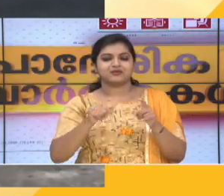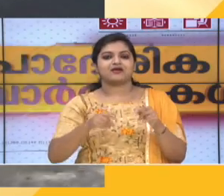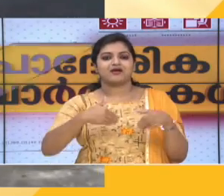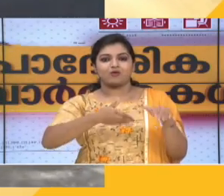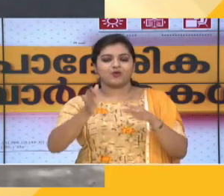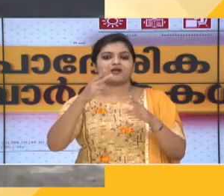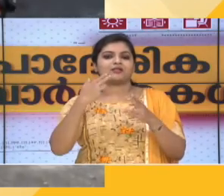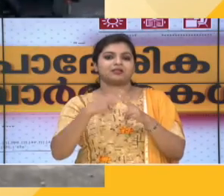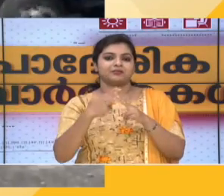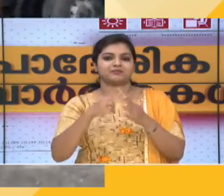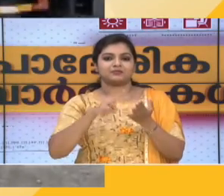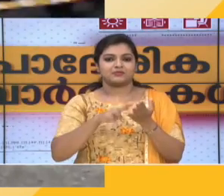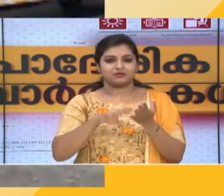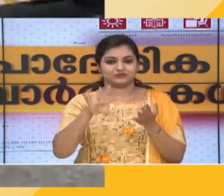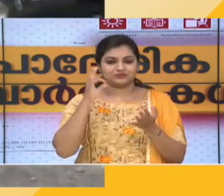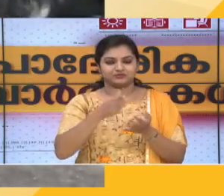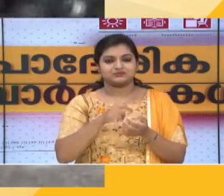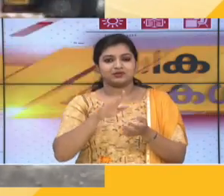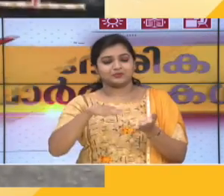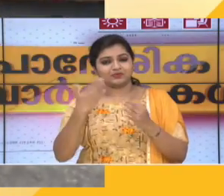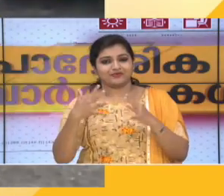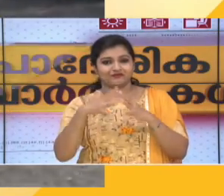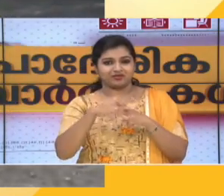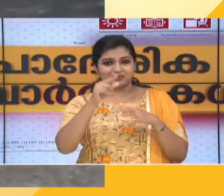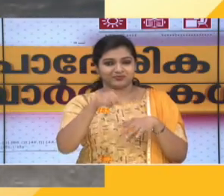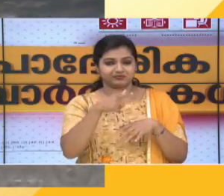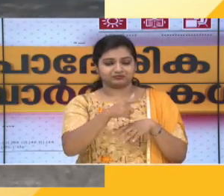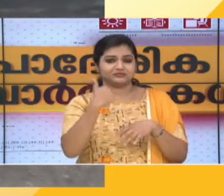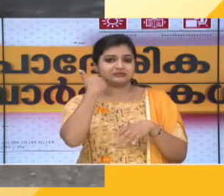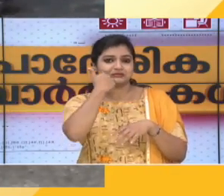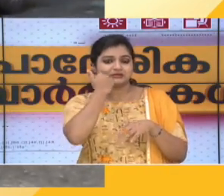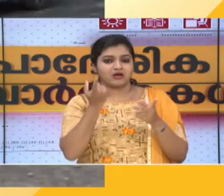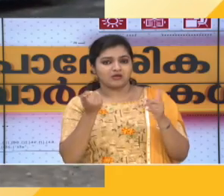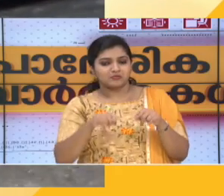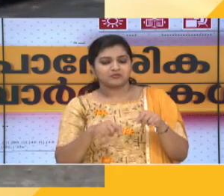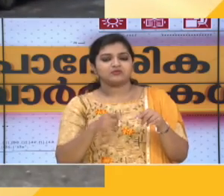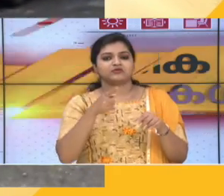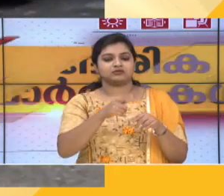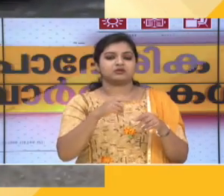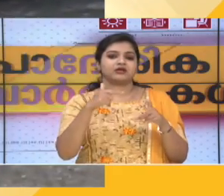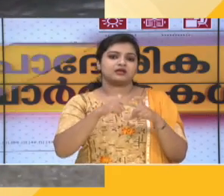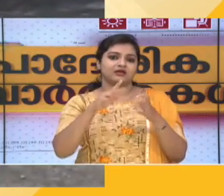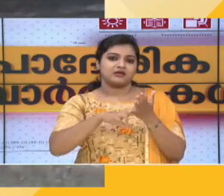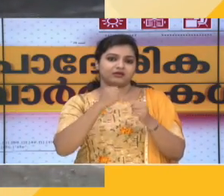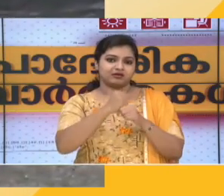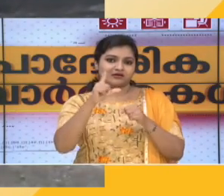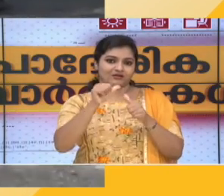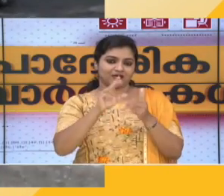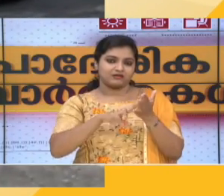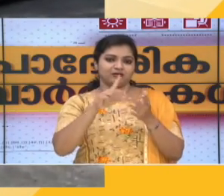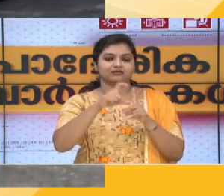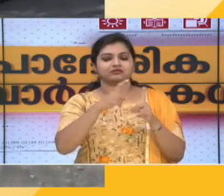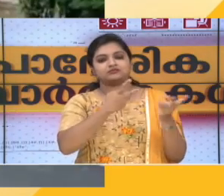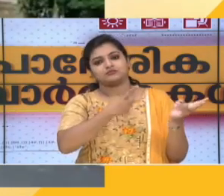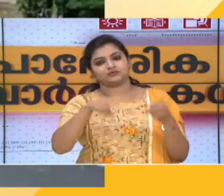രൂപപ്പെട്ടതെന്നുമാണ് വാമൊഴി. പിന്നീട് രോഗബാധിതനായ വില്യം ക്യാമ്പലിനെ ഇംഗ്ലണ്ടിലേക്ക് കൊണ്ടുപോയെന്നും ചരിത്രമുണ്ട്. എന്നാൽ പാത കണ്ടെത്താൻ